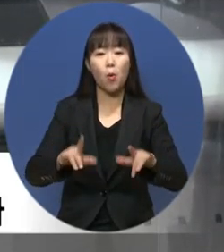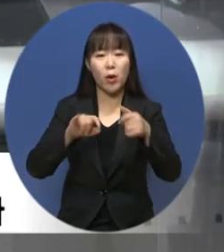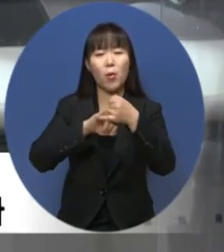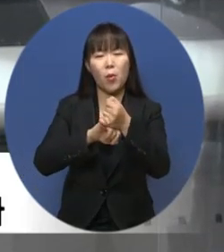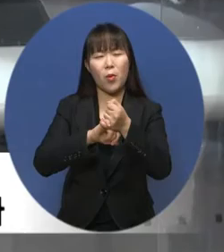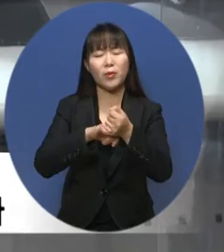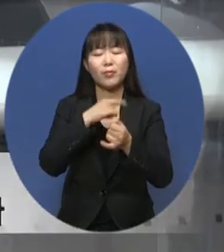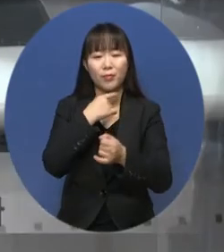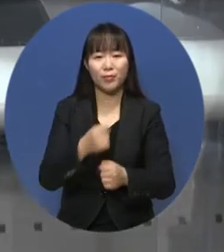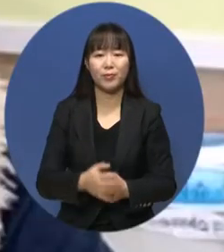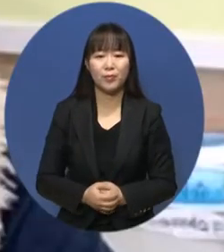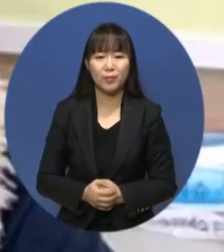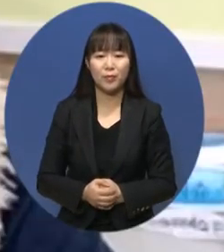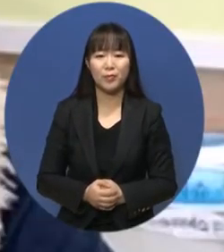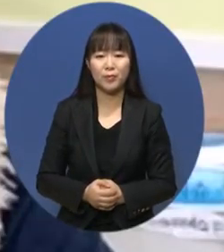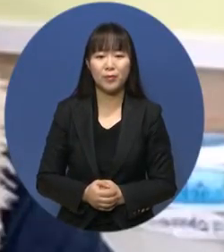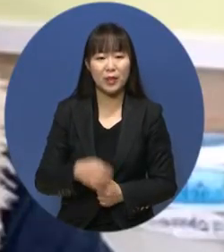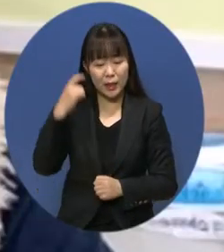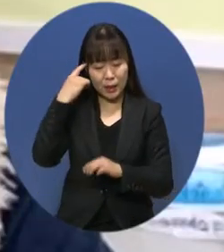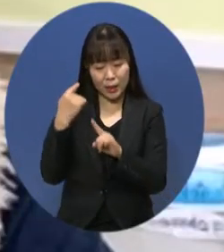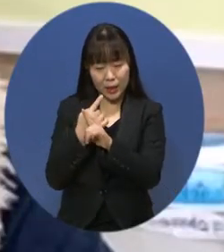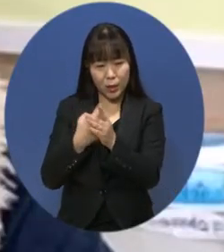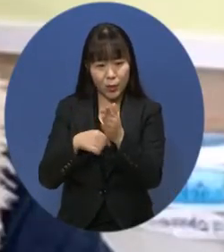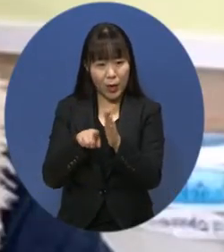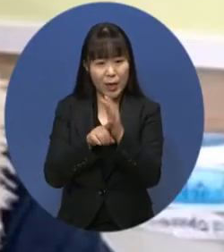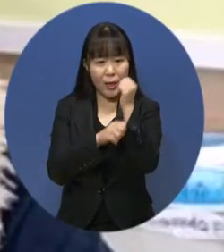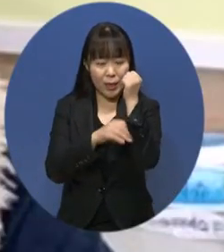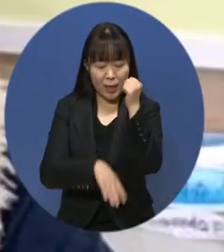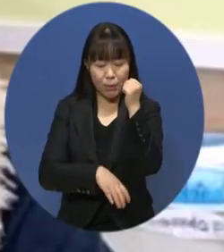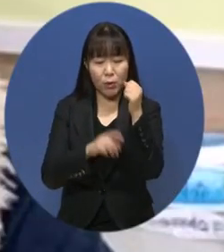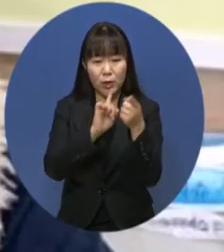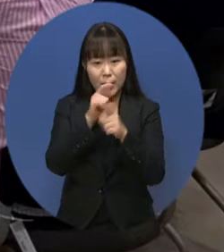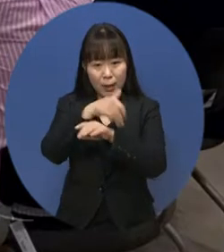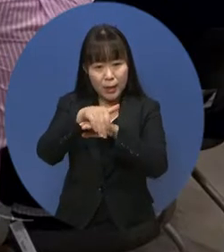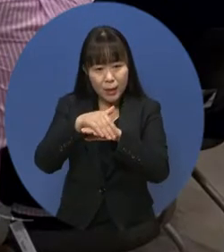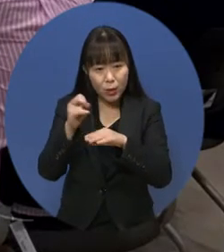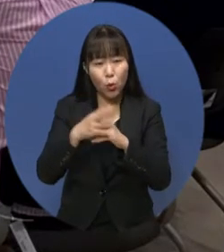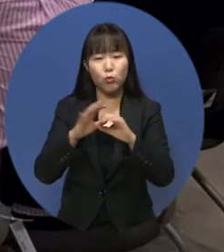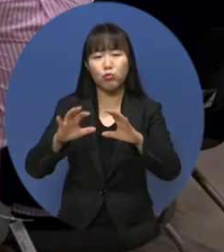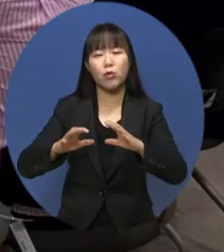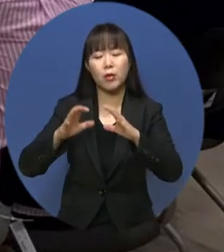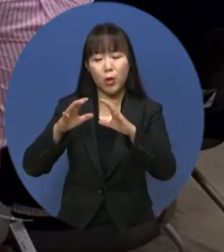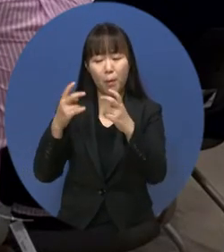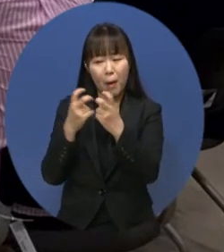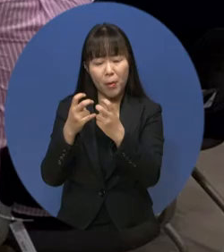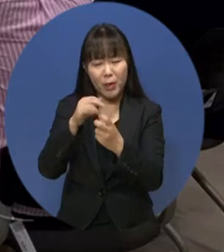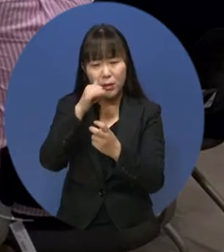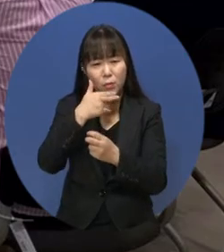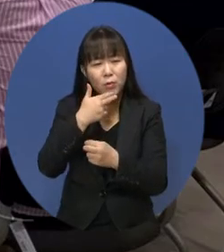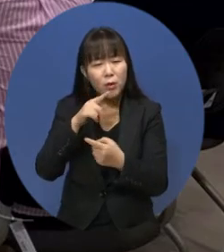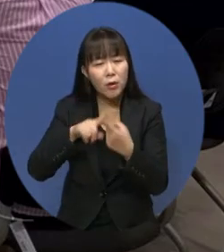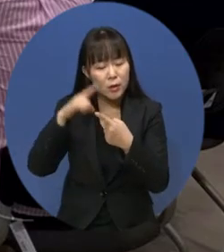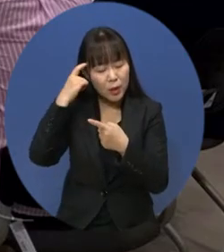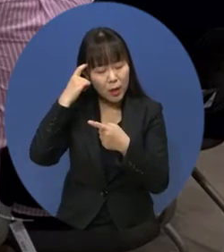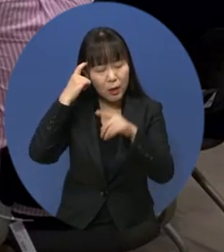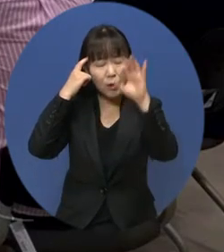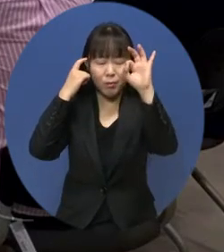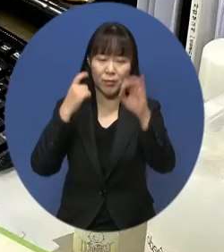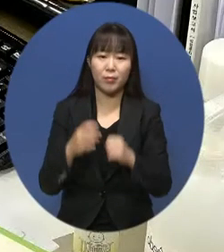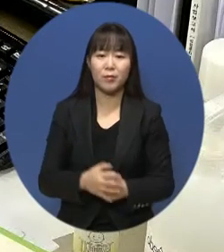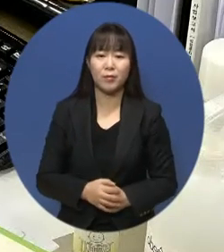꼭 해보고 싶습니다. 인식 개선을 위한 근본 대책. 국가적인 방법이 없는지 생각해 보게